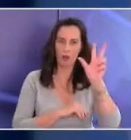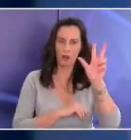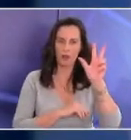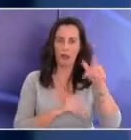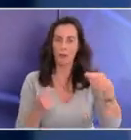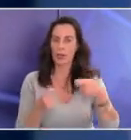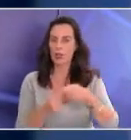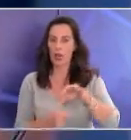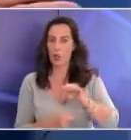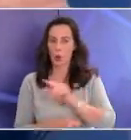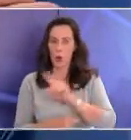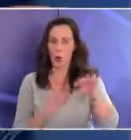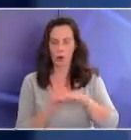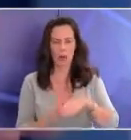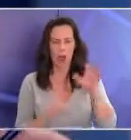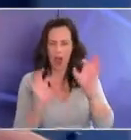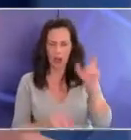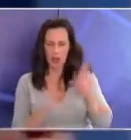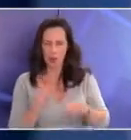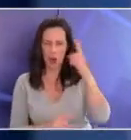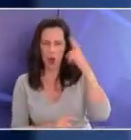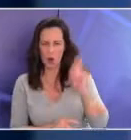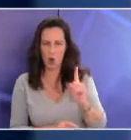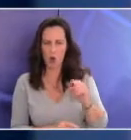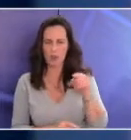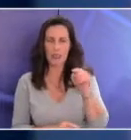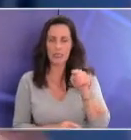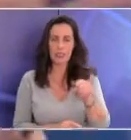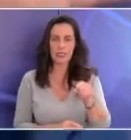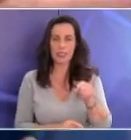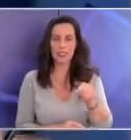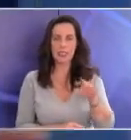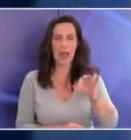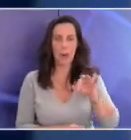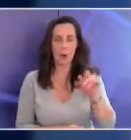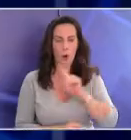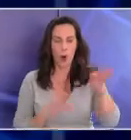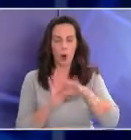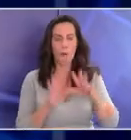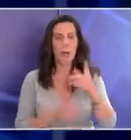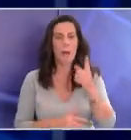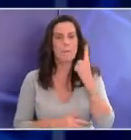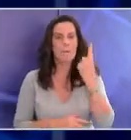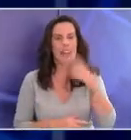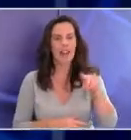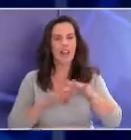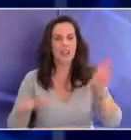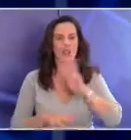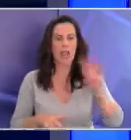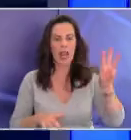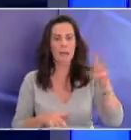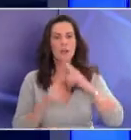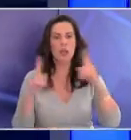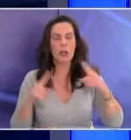של הימורים בלתי חוקיים. אנשים לא ממש יודעים, הרי הימורים החוקיים בישראל מכניסים משהו כמו 1.5 מיליארד שקלים בשנה, פי